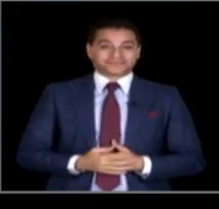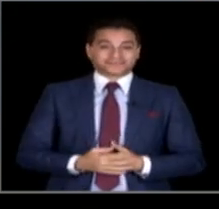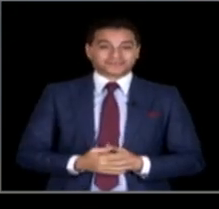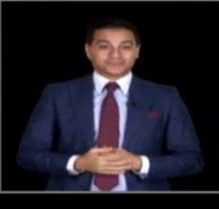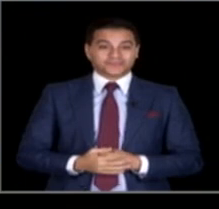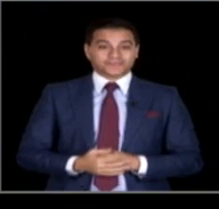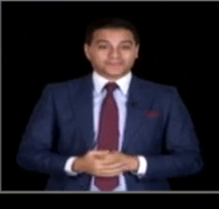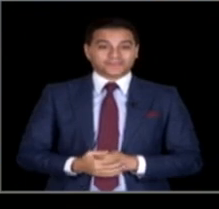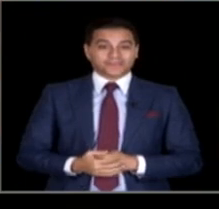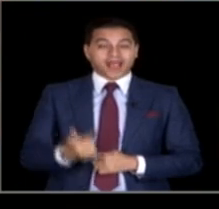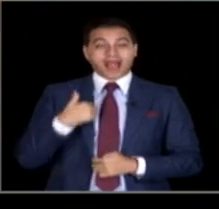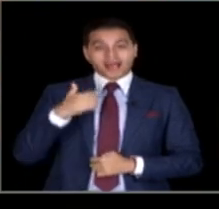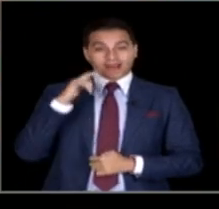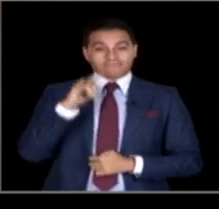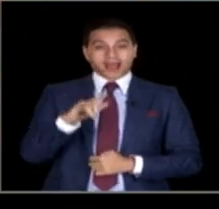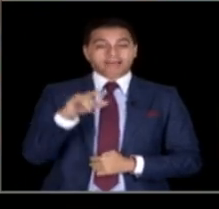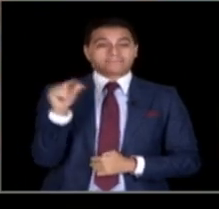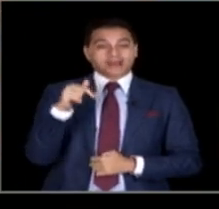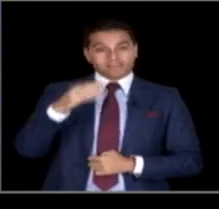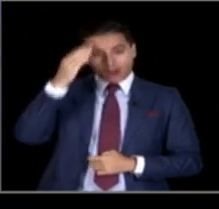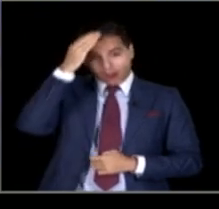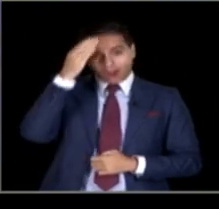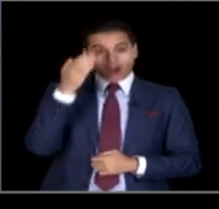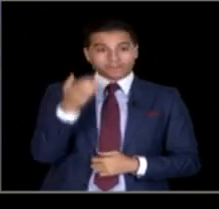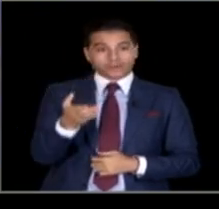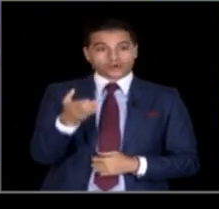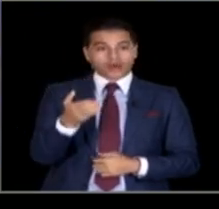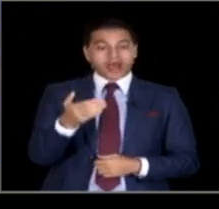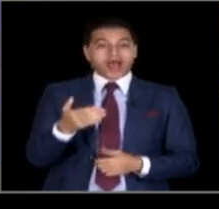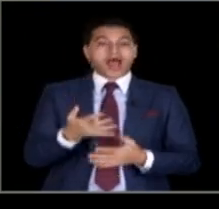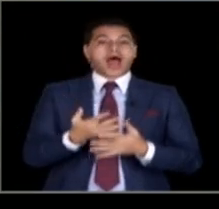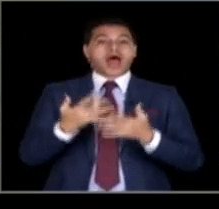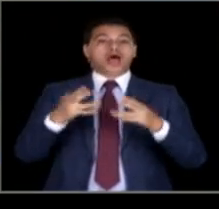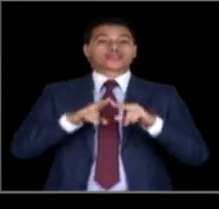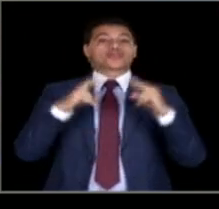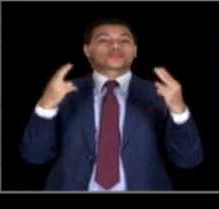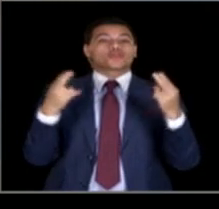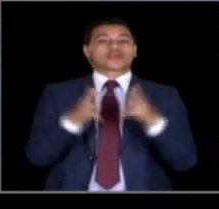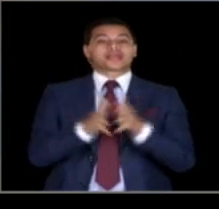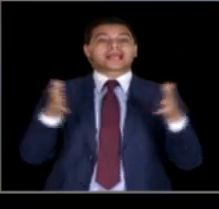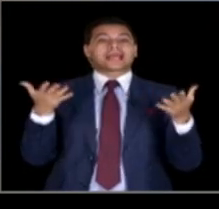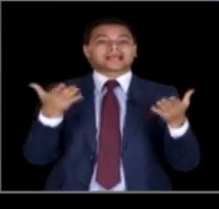أنا بحب منك العباقرية أدون كيتا كيتا كيتا.